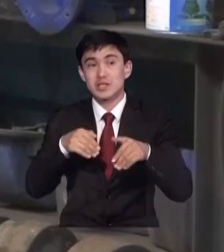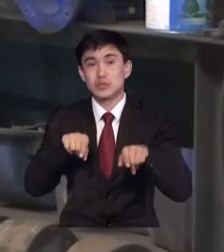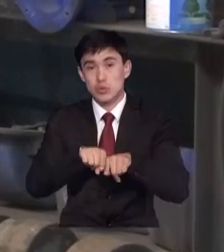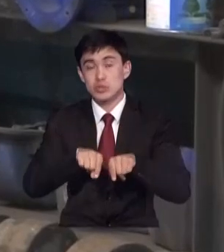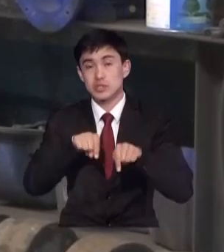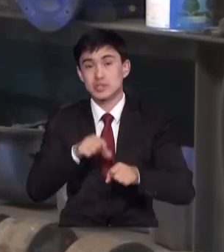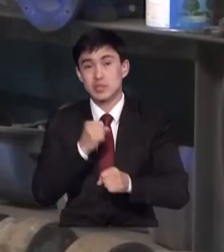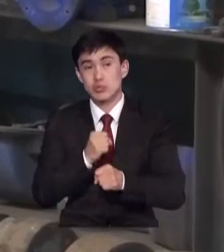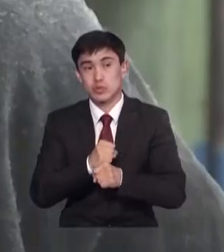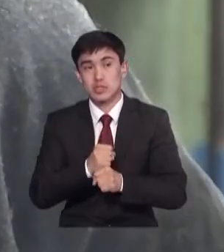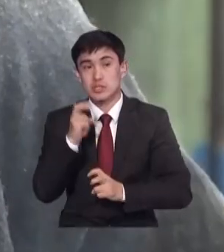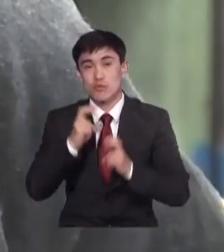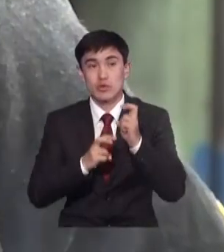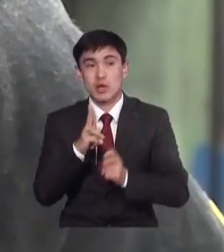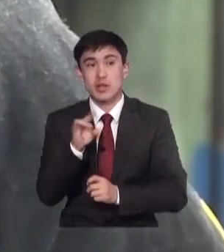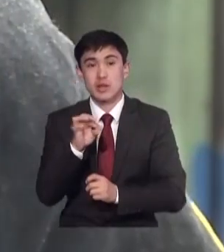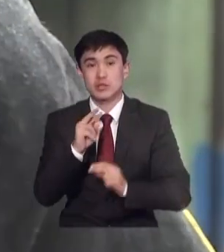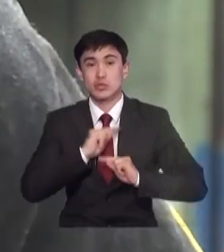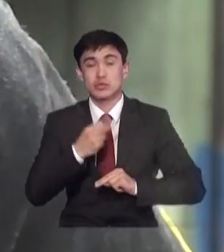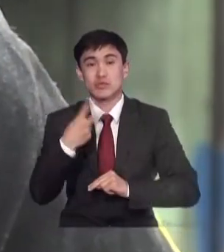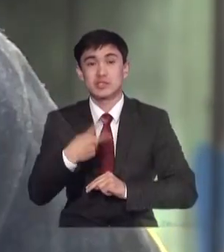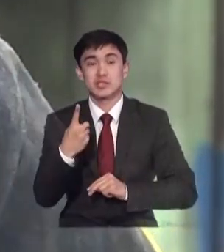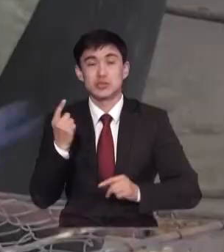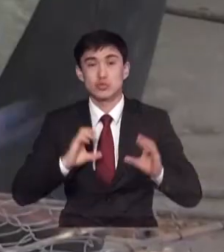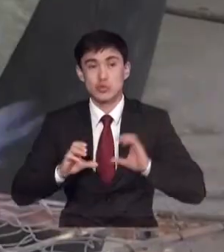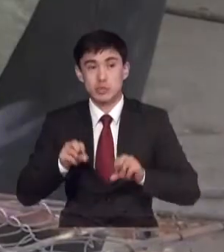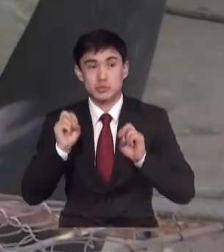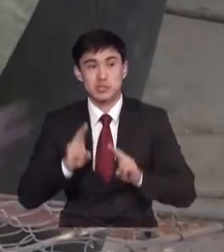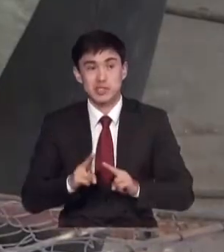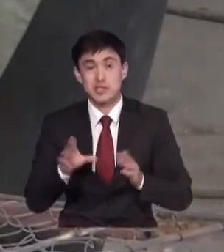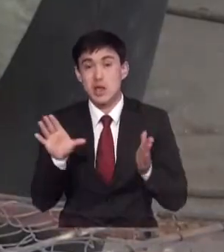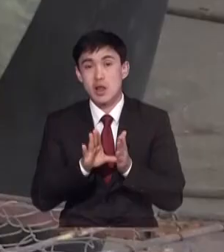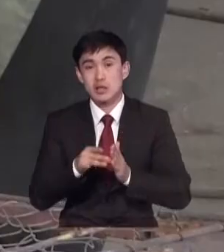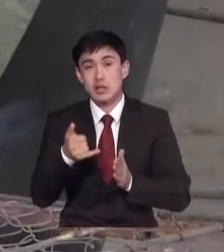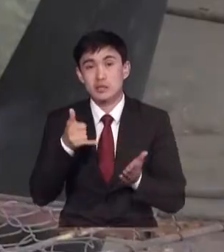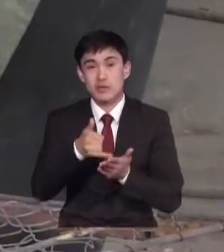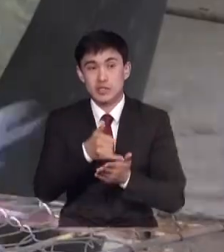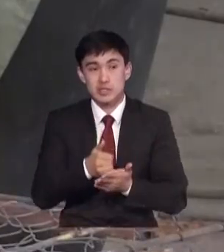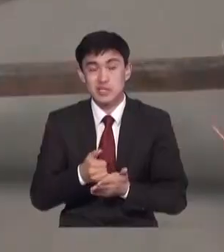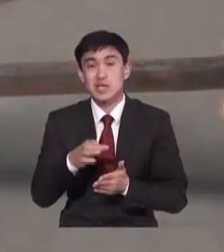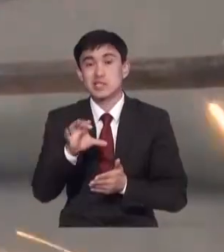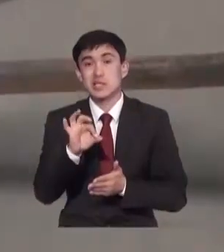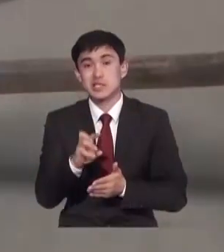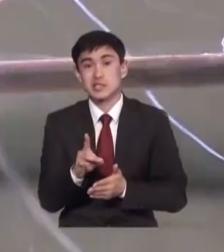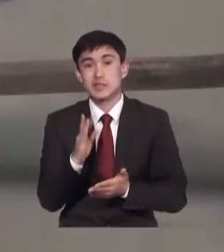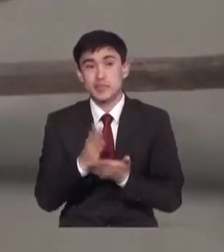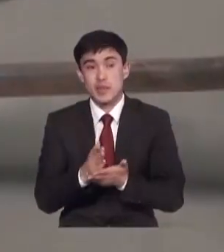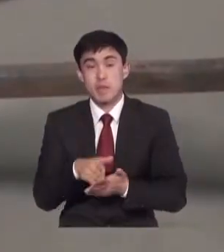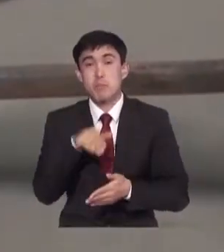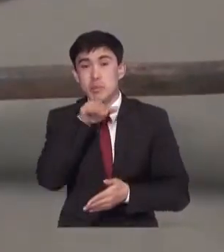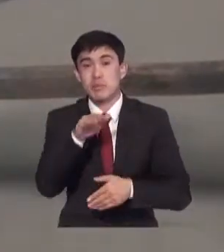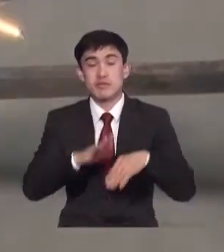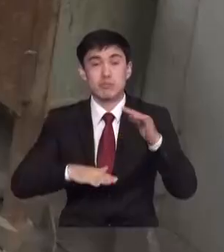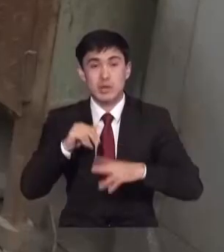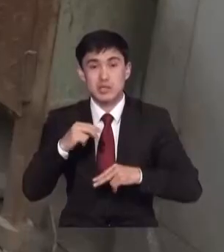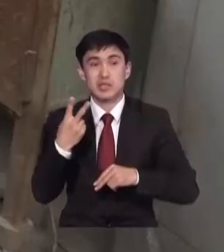дела. Сегодня на заводе КНРКБ трудится 21 студент по специальности электрогазосварщик и слесарь КПА. Пройдя профессиональную практику